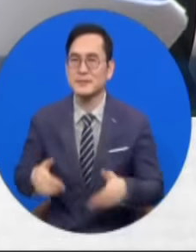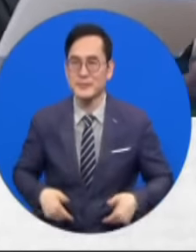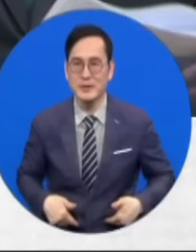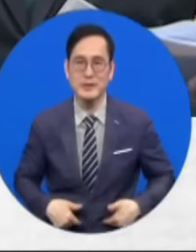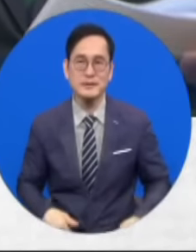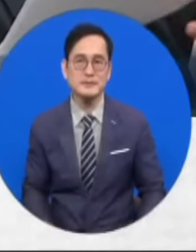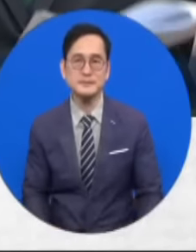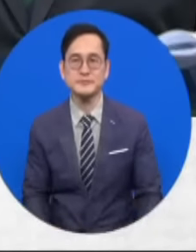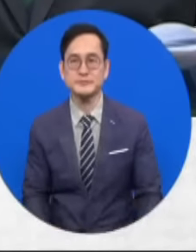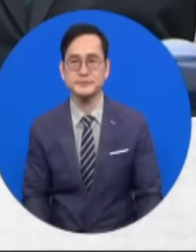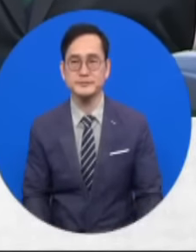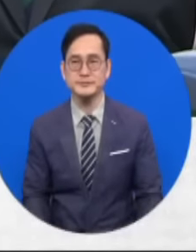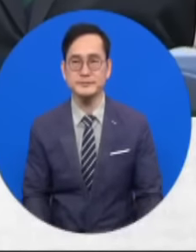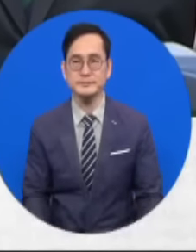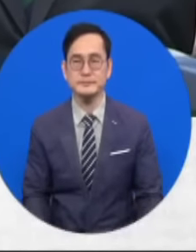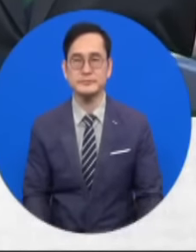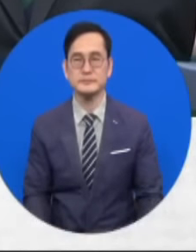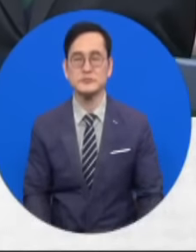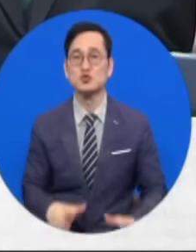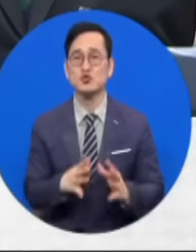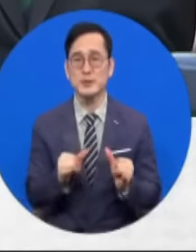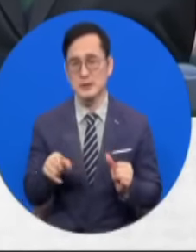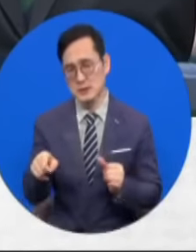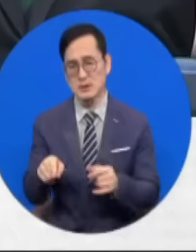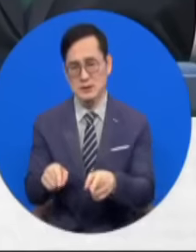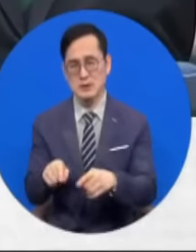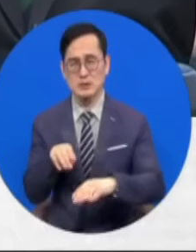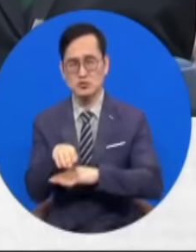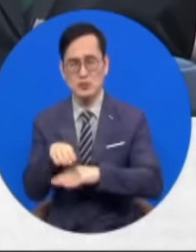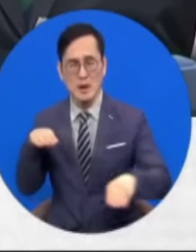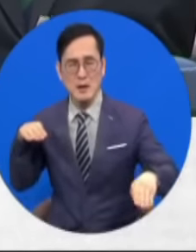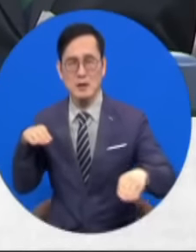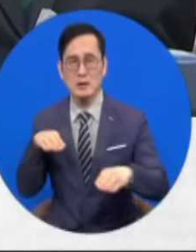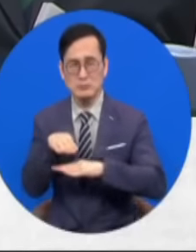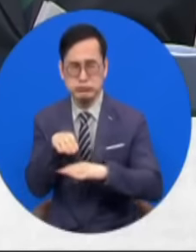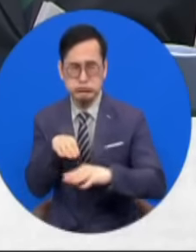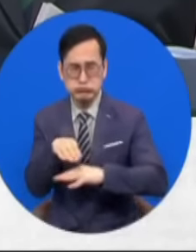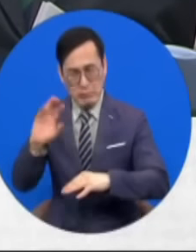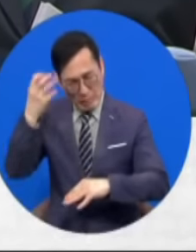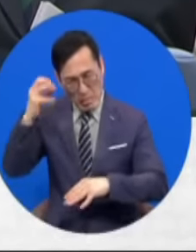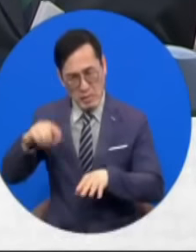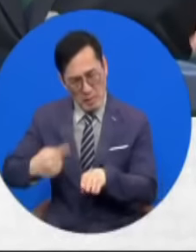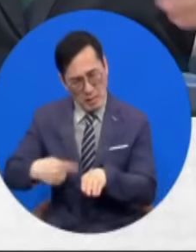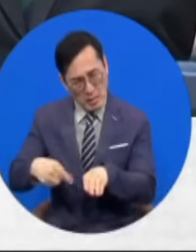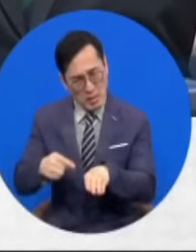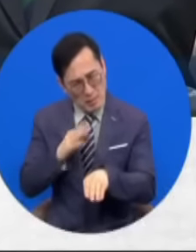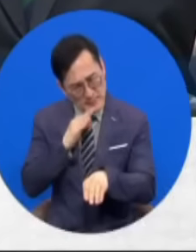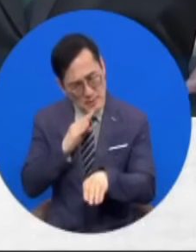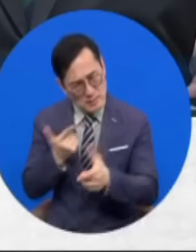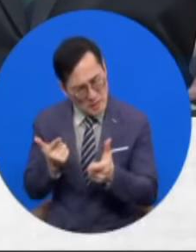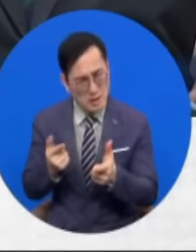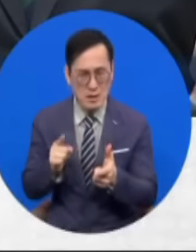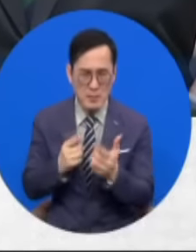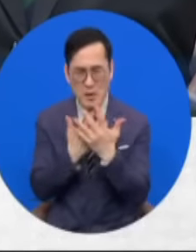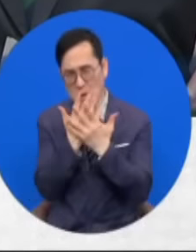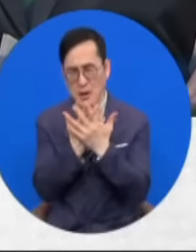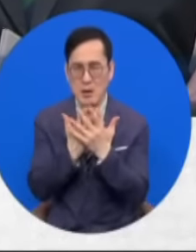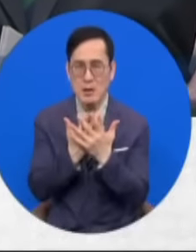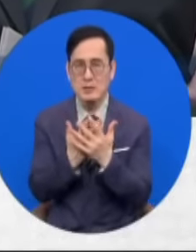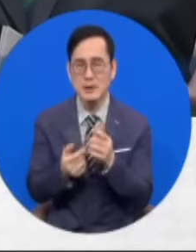안타까움과 동시에 너무 궁금해하고 계시는 분 그 분들이 너무 많거든요 이거에 대해서 좀 신뢰할 수 있는 신뢰할 수 있는 어 결과